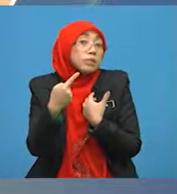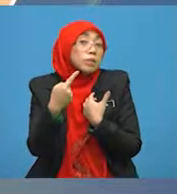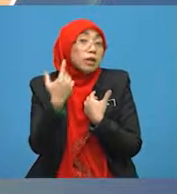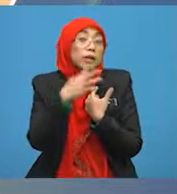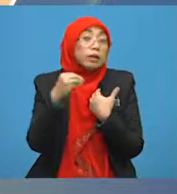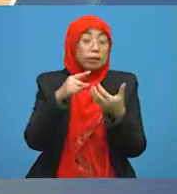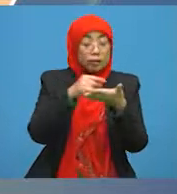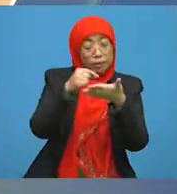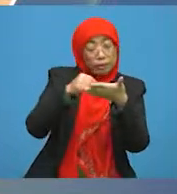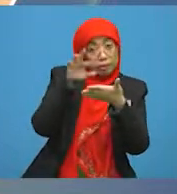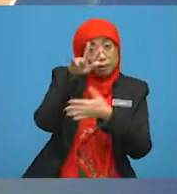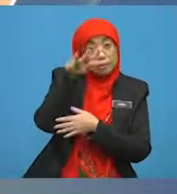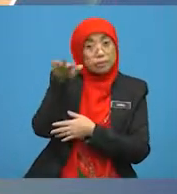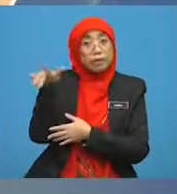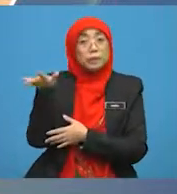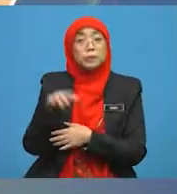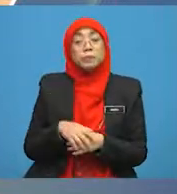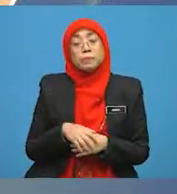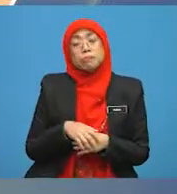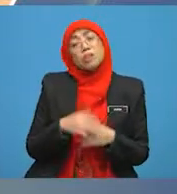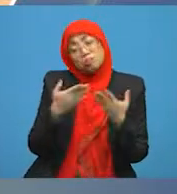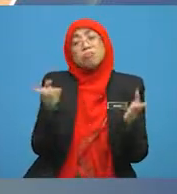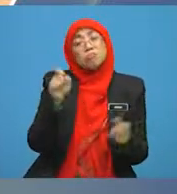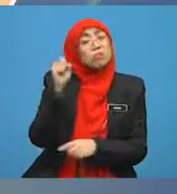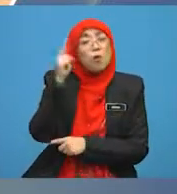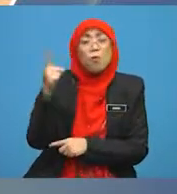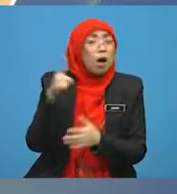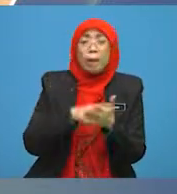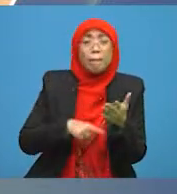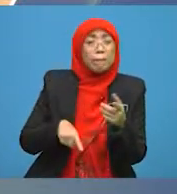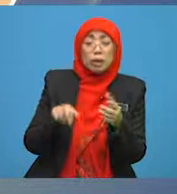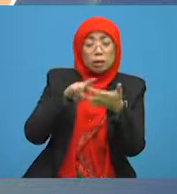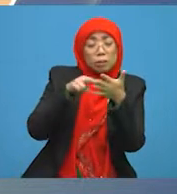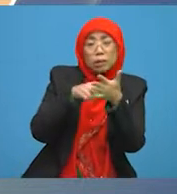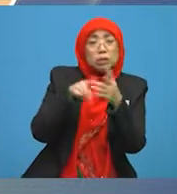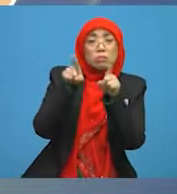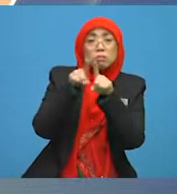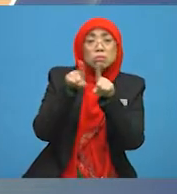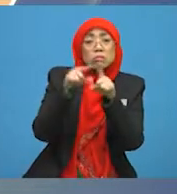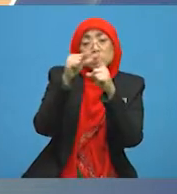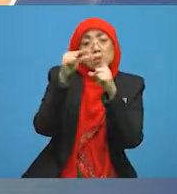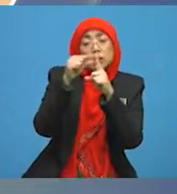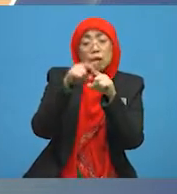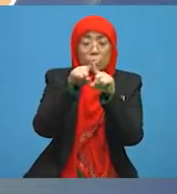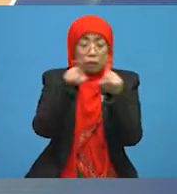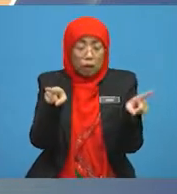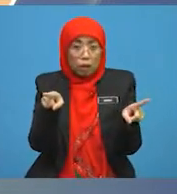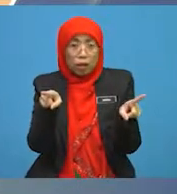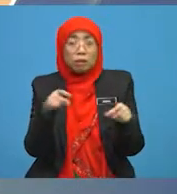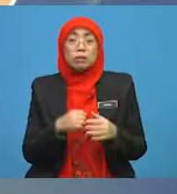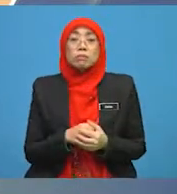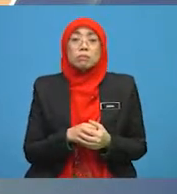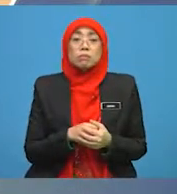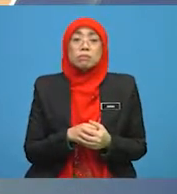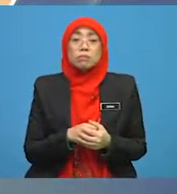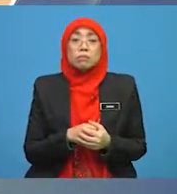kedua-duanya. Para pelajar perlu faham perkataan tersebut mempunyai makna yang berbeza dalam